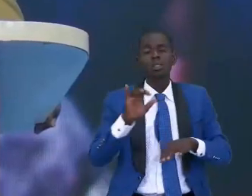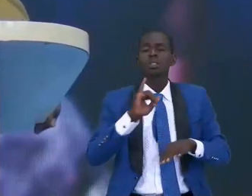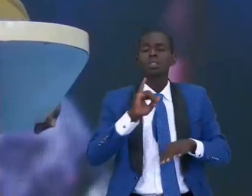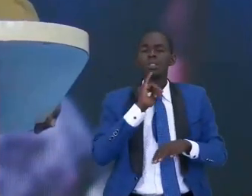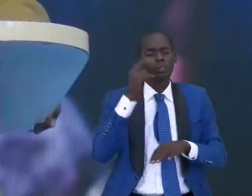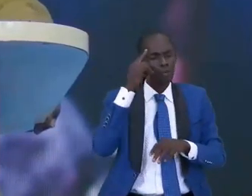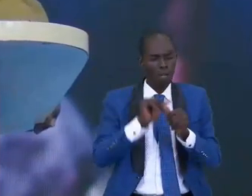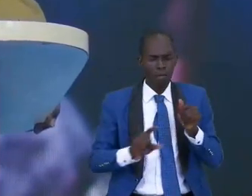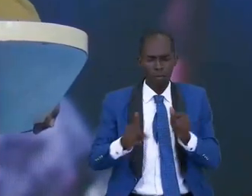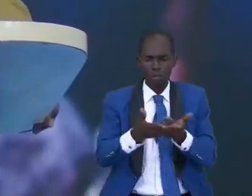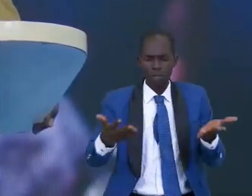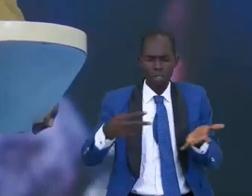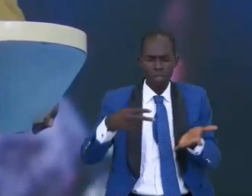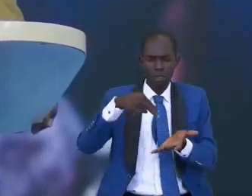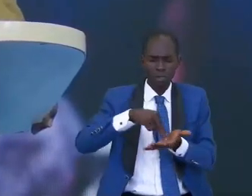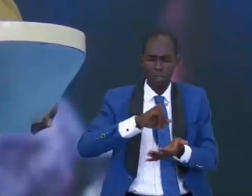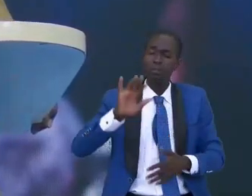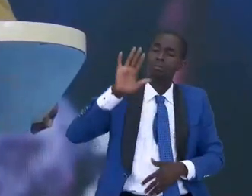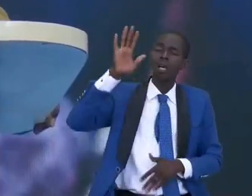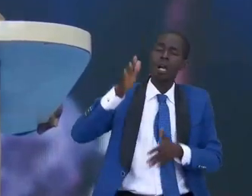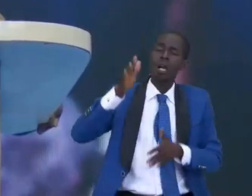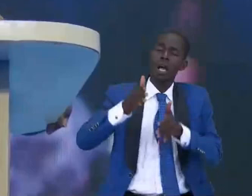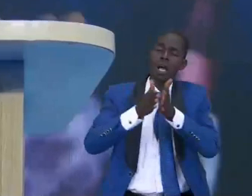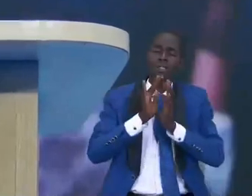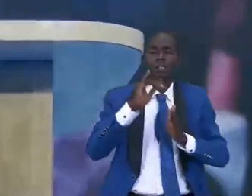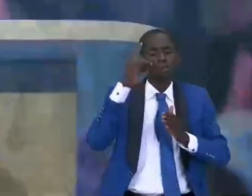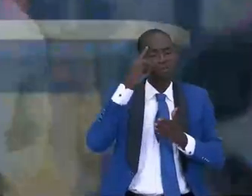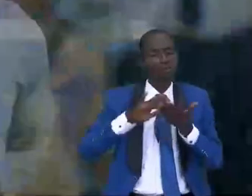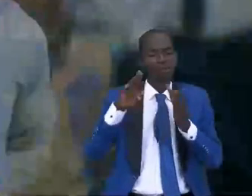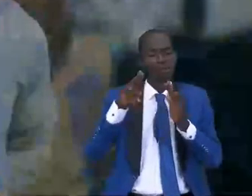le monde, tous ceux qui demandent le pardon, le salut.